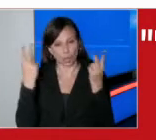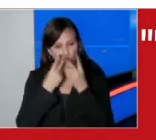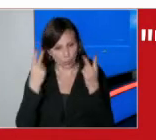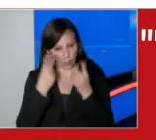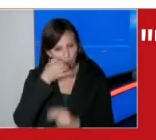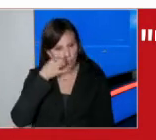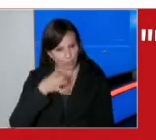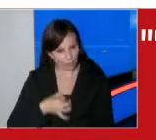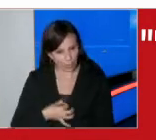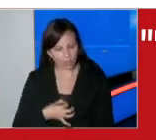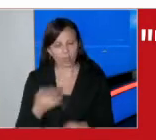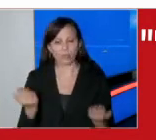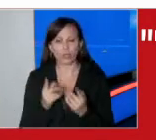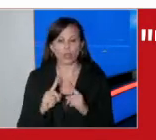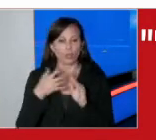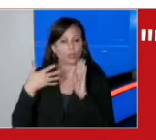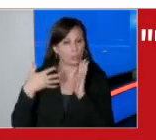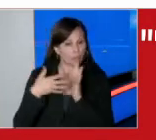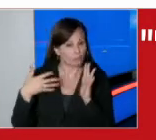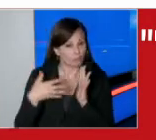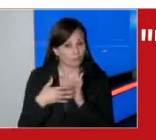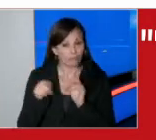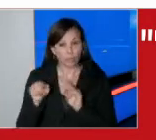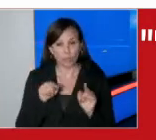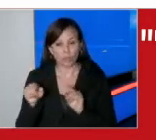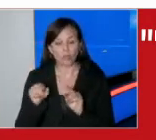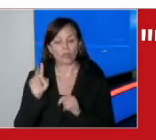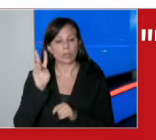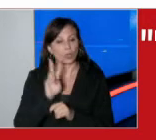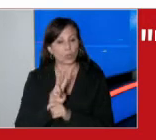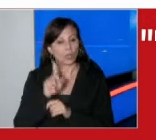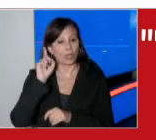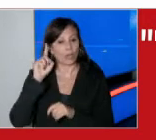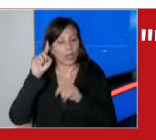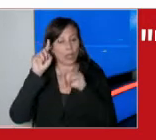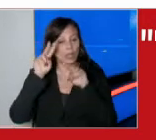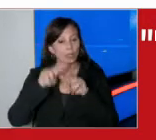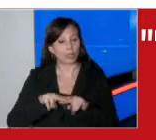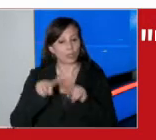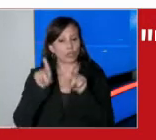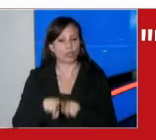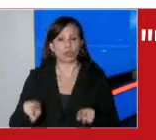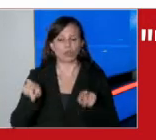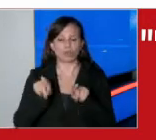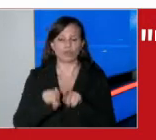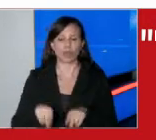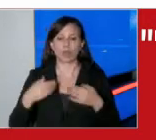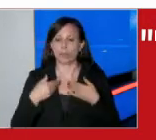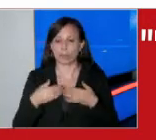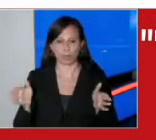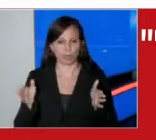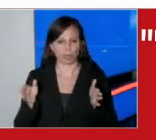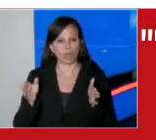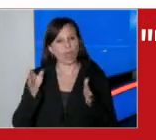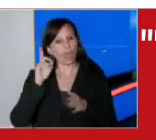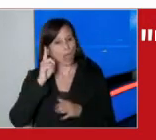למה שקורה ו... בודקים, וכמובן בהכל בזהירות, אבל אנחנו נשארים כמו שאנחנו נשארים פתוחים, עם עין, מה שנקרא,